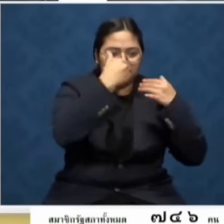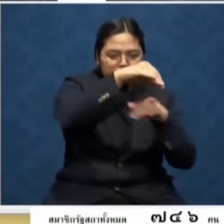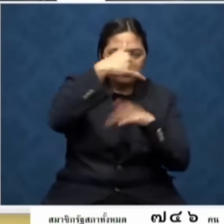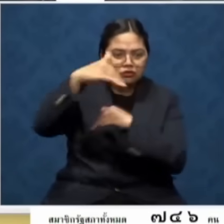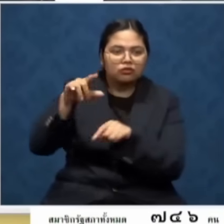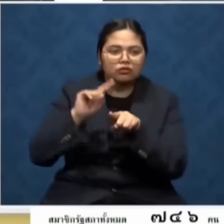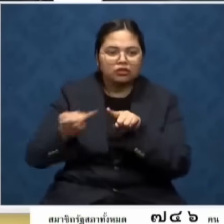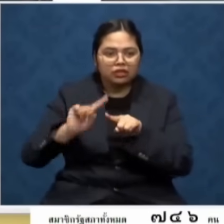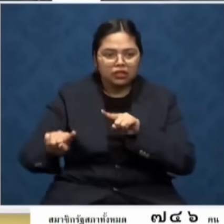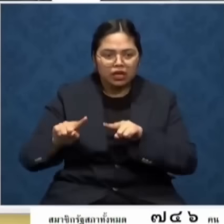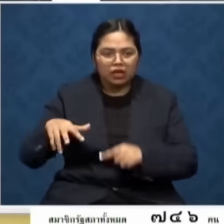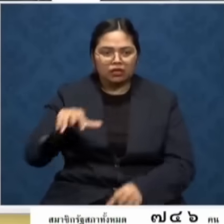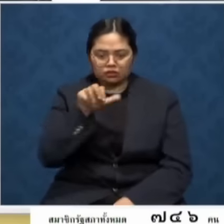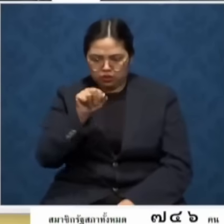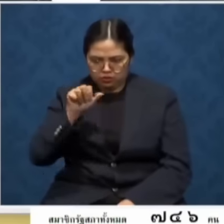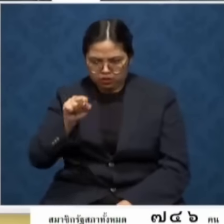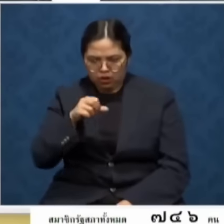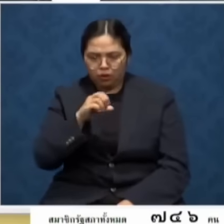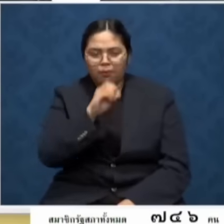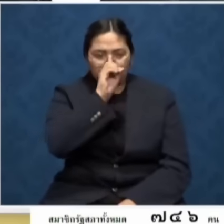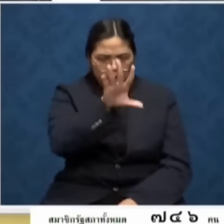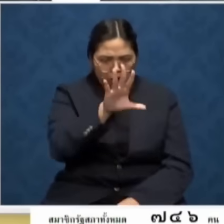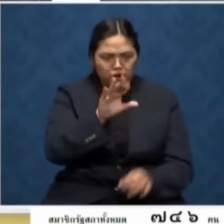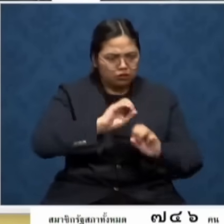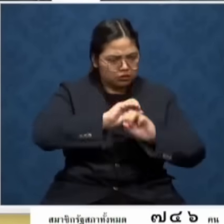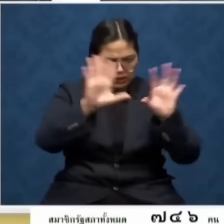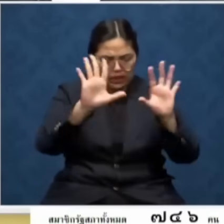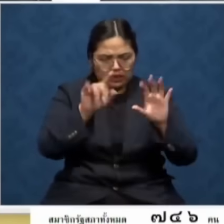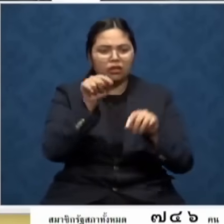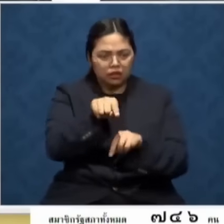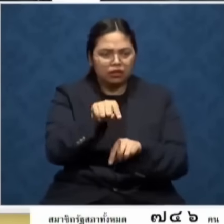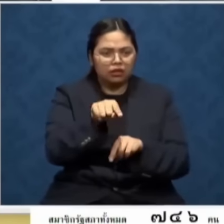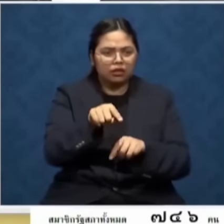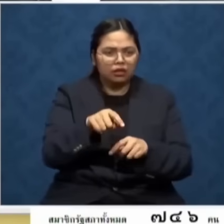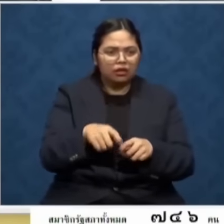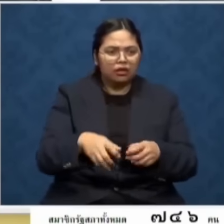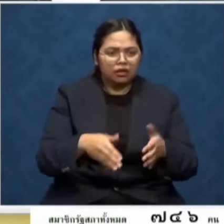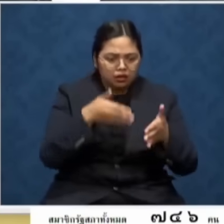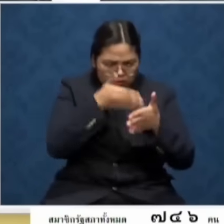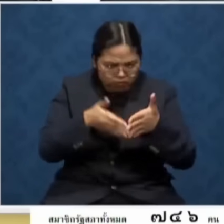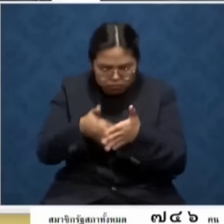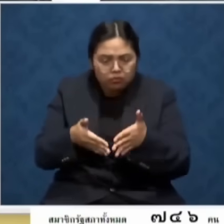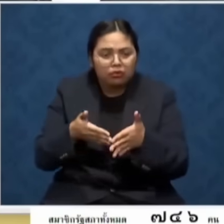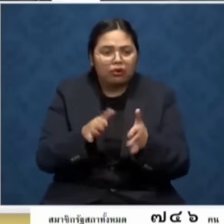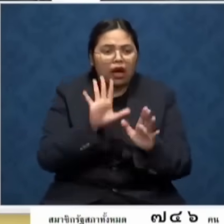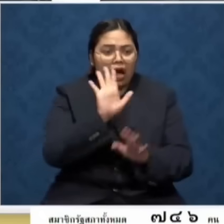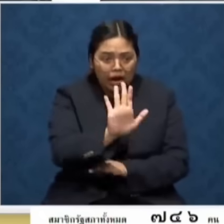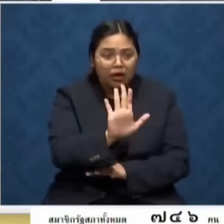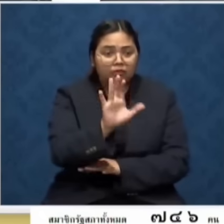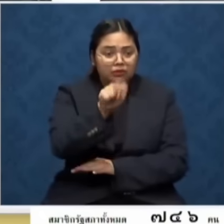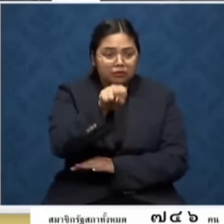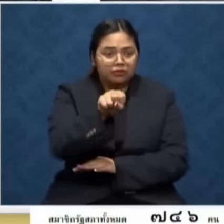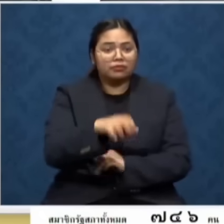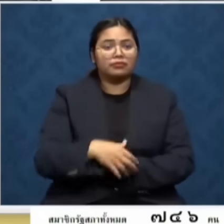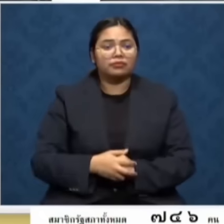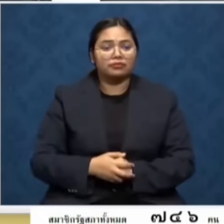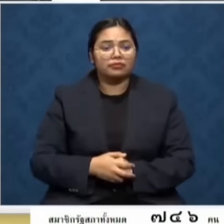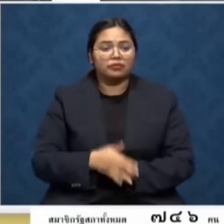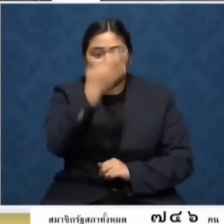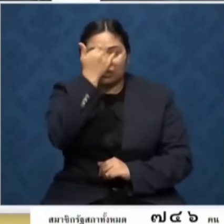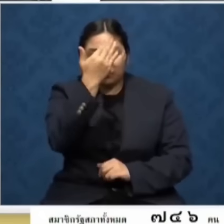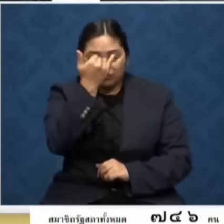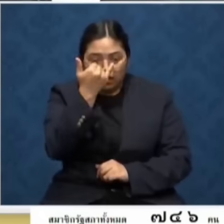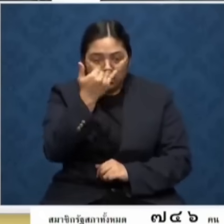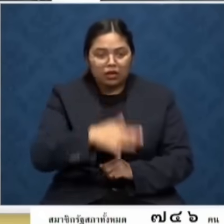รจะสะท้อนถึงความทุกข์ความร้อนของไรเดอร์มีข้อจำกัดด้วยเหรอครับว่าห้ามใส่เสื้อทำไมฮะตอนหาเสียง